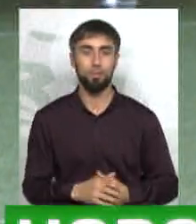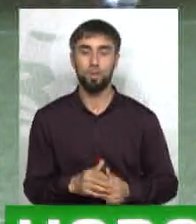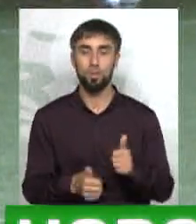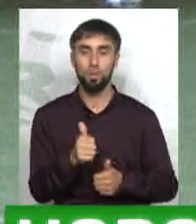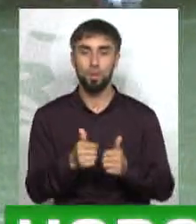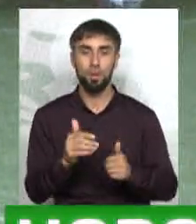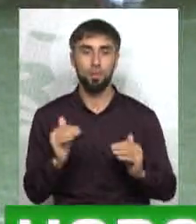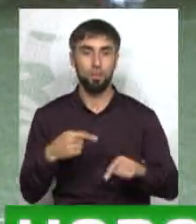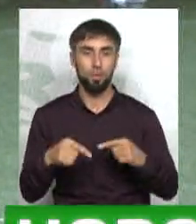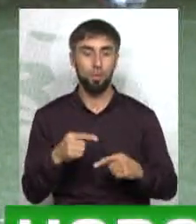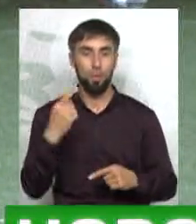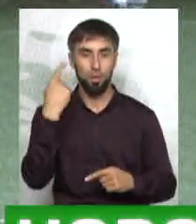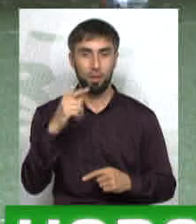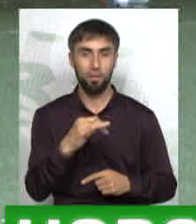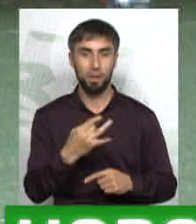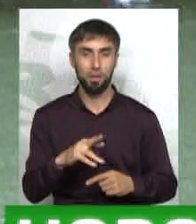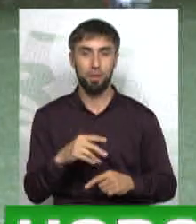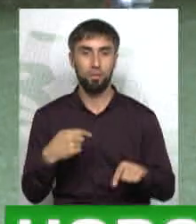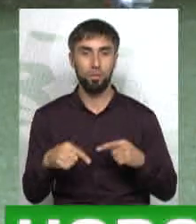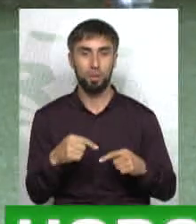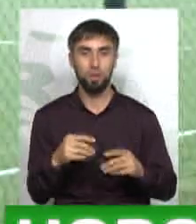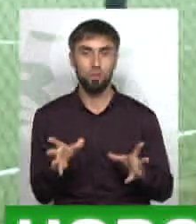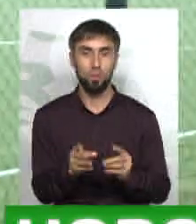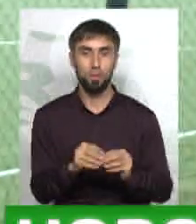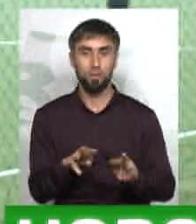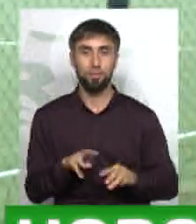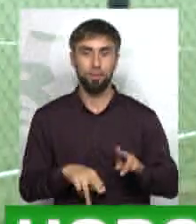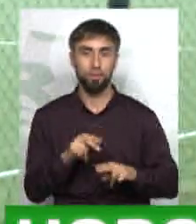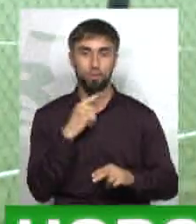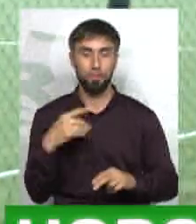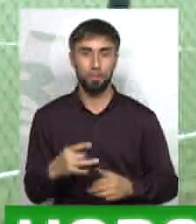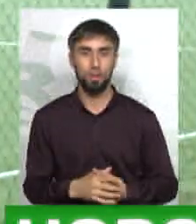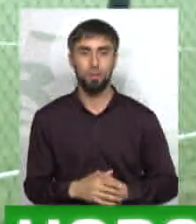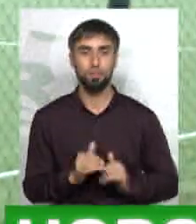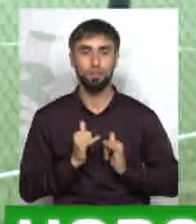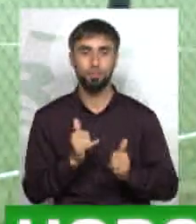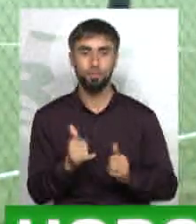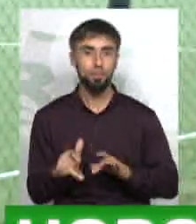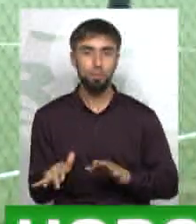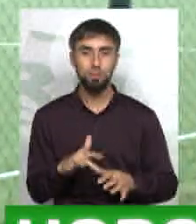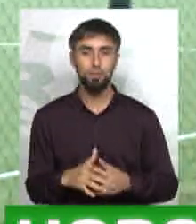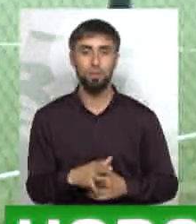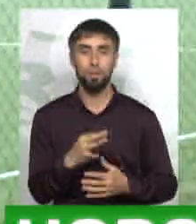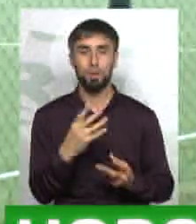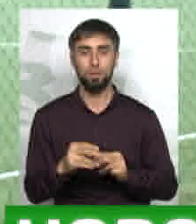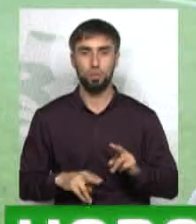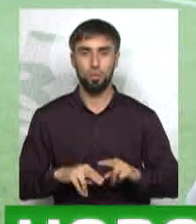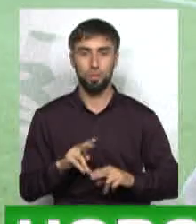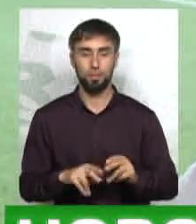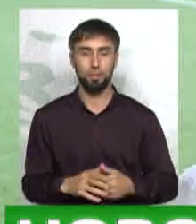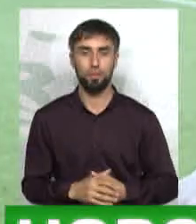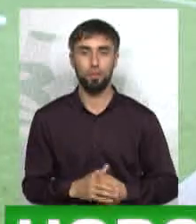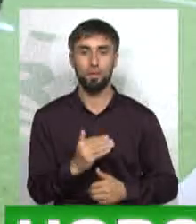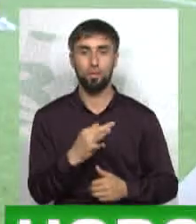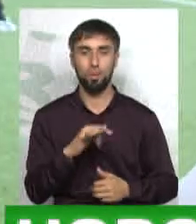Турнир по мини-футболу организован Федерацией футбола совместно с Минстроем Республики. Приурочено мероприятие ко Дню строителя.